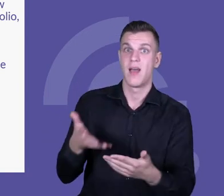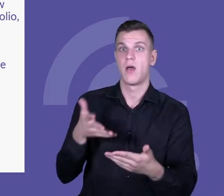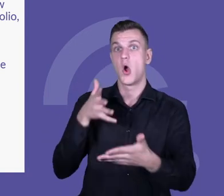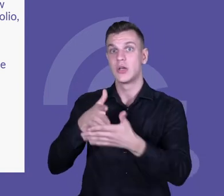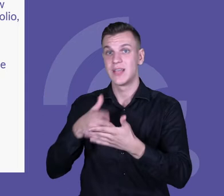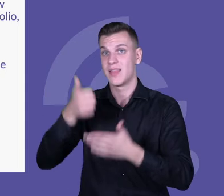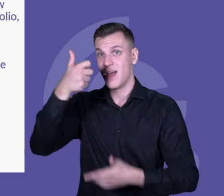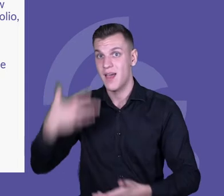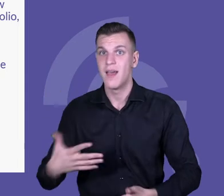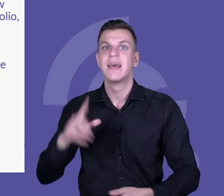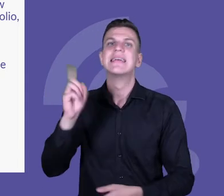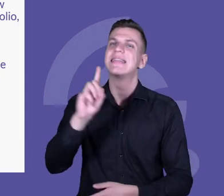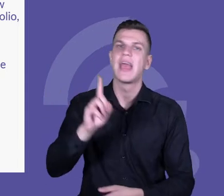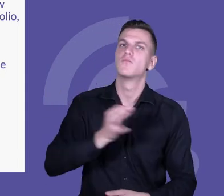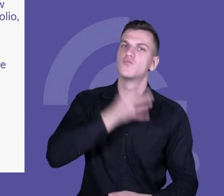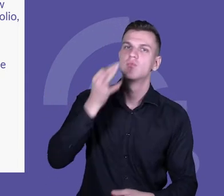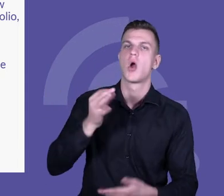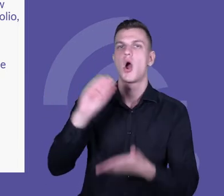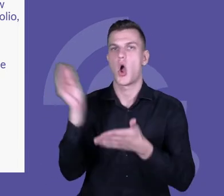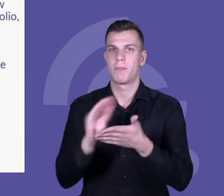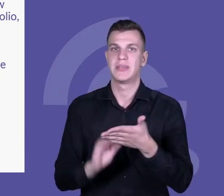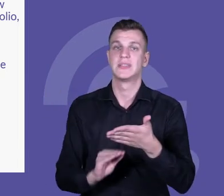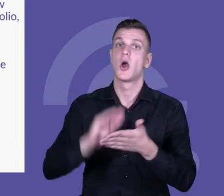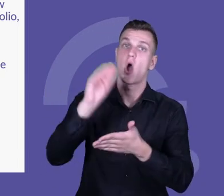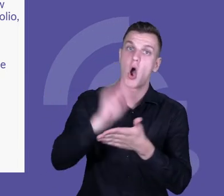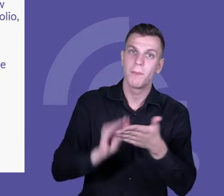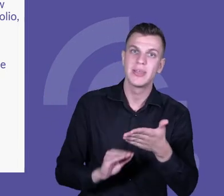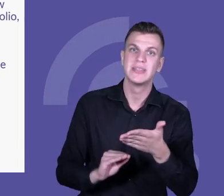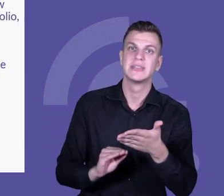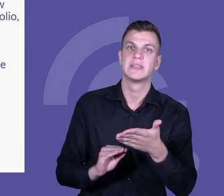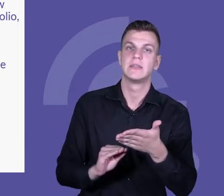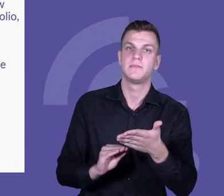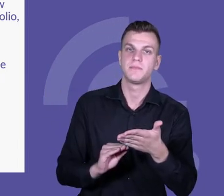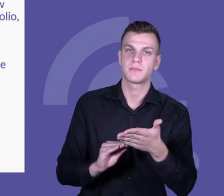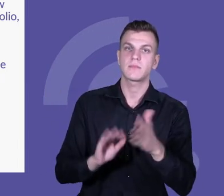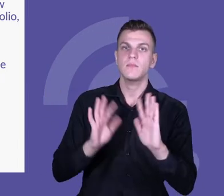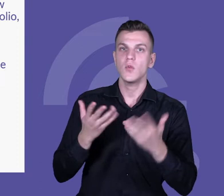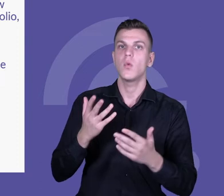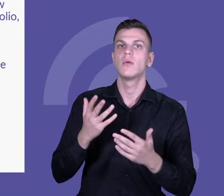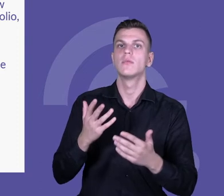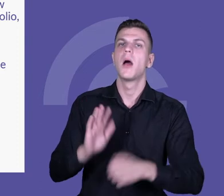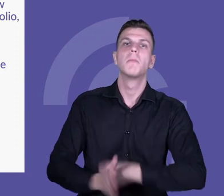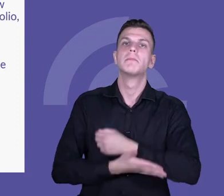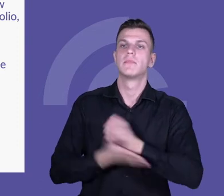ocenę opisową, ocenę kształtującą, opartą o to, co uczeń rzeczywiście jest w stanie w praktyce zademonstrować.